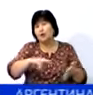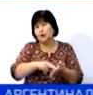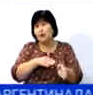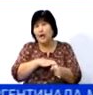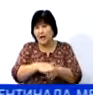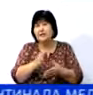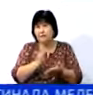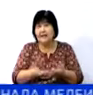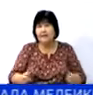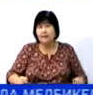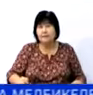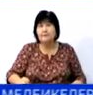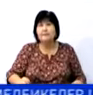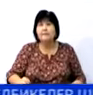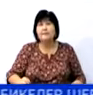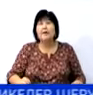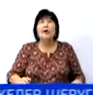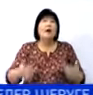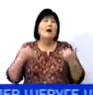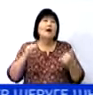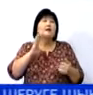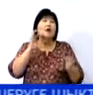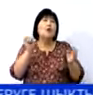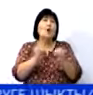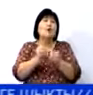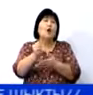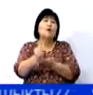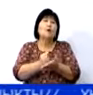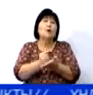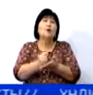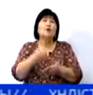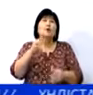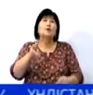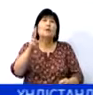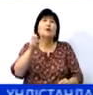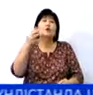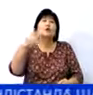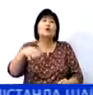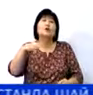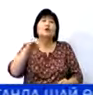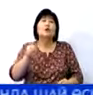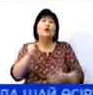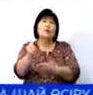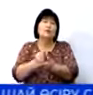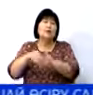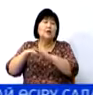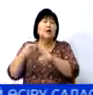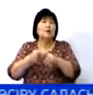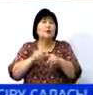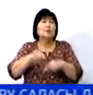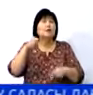асырып келеді. Қазіргі таңда тұрақтандыру қорында 3240 тоннадай өнім сақтаулы. Соның